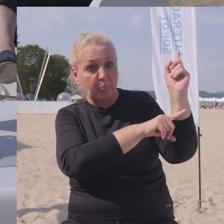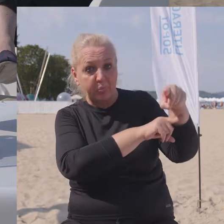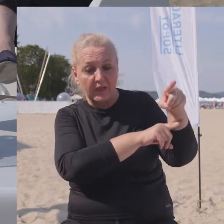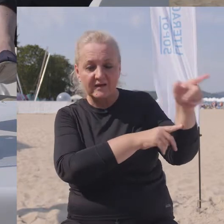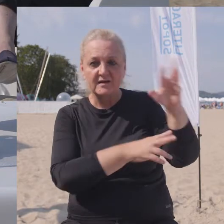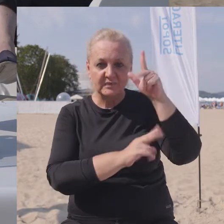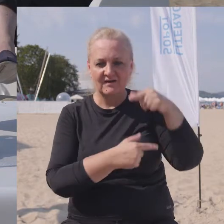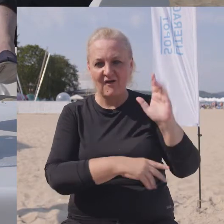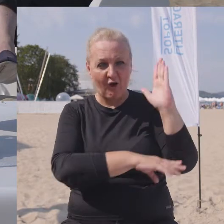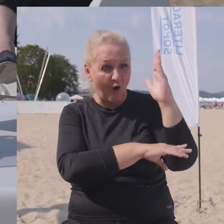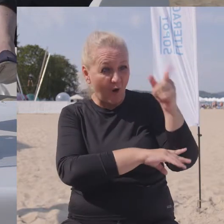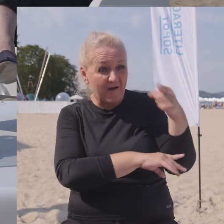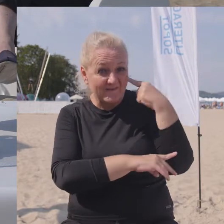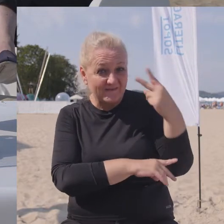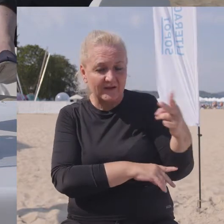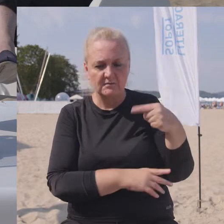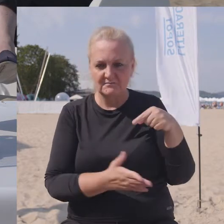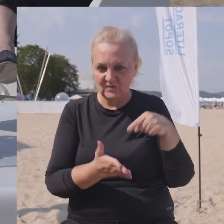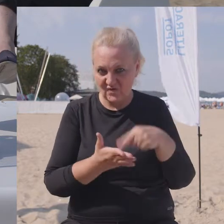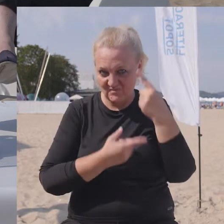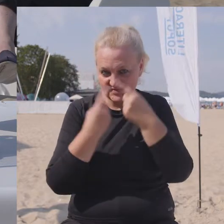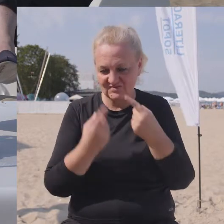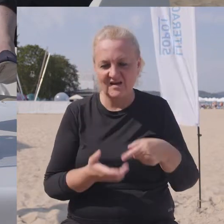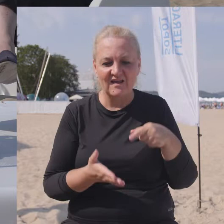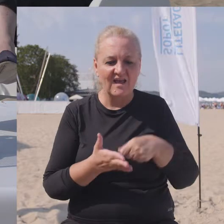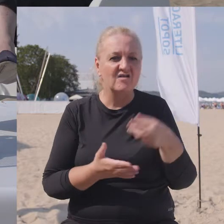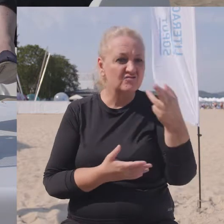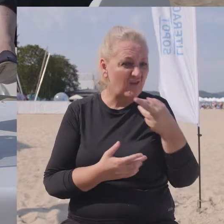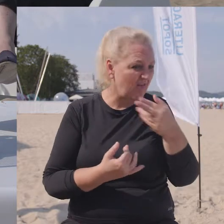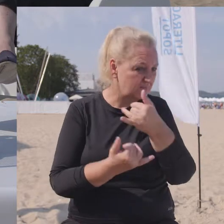że rzeczy, przedmioty